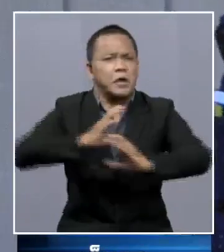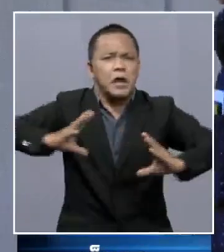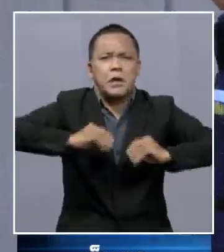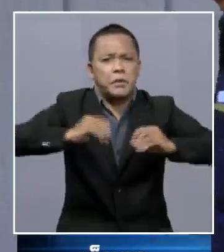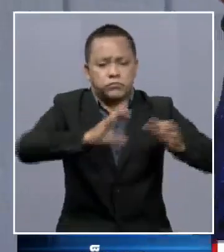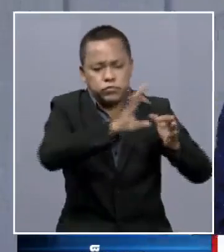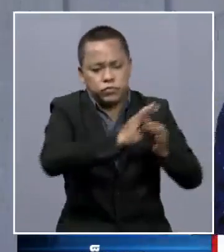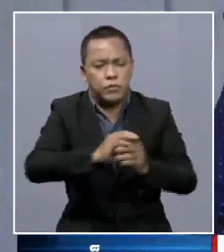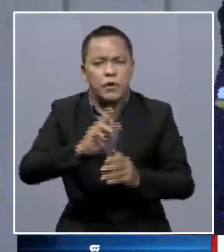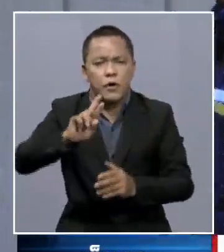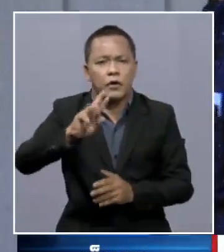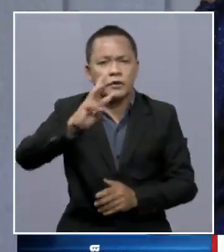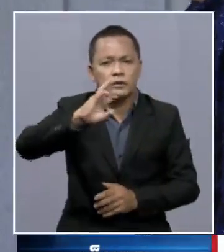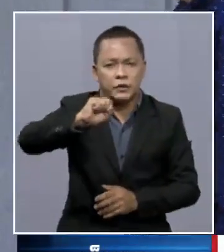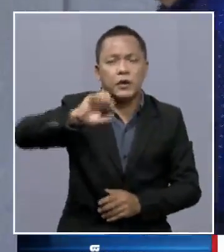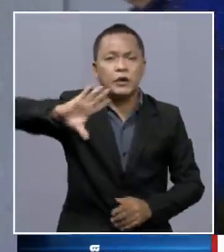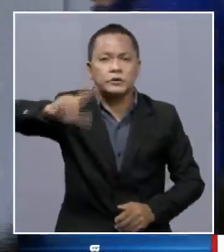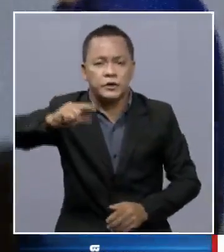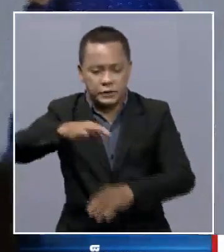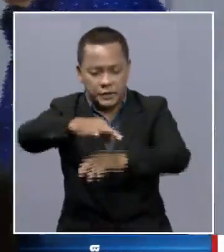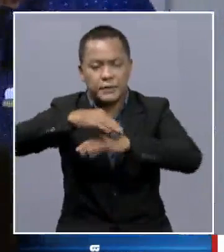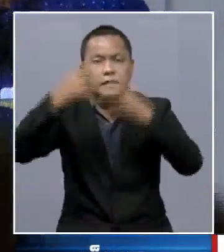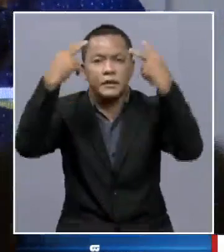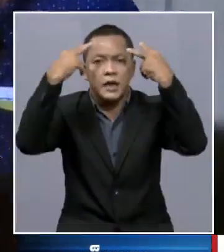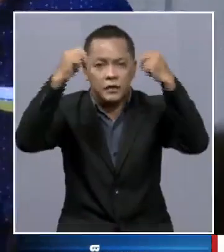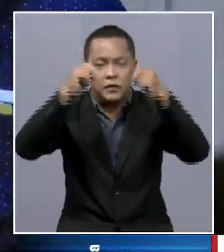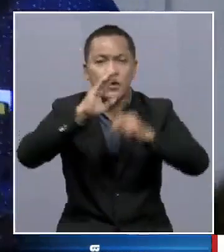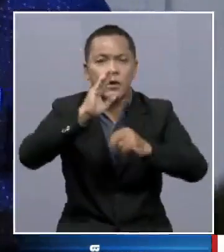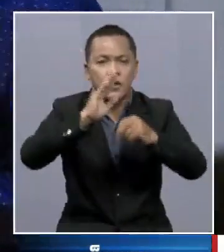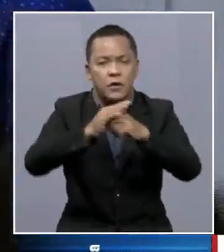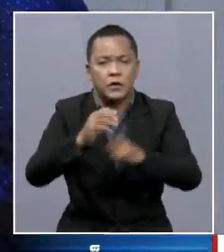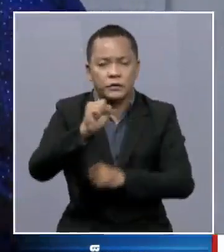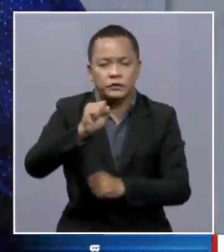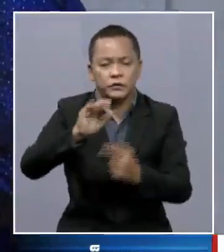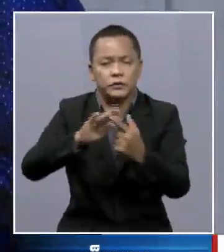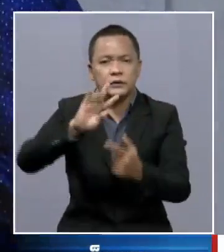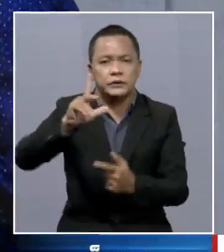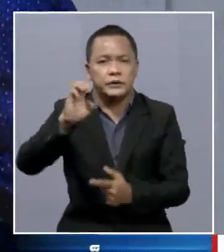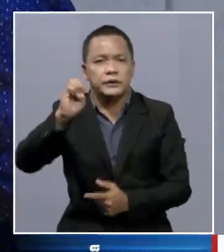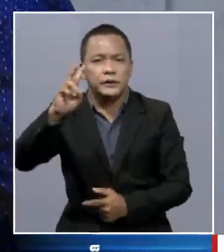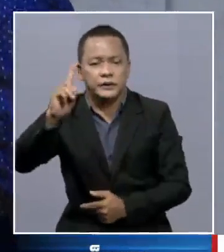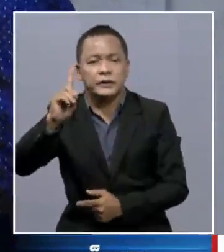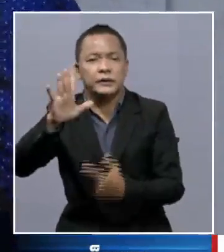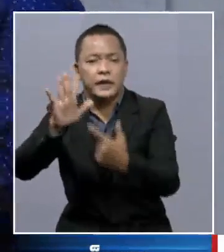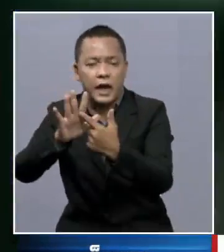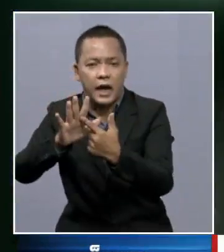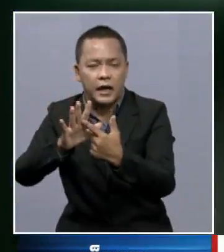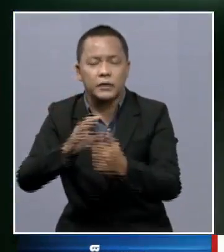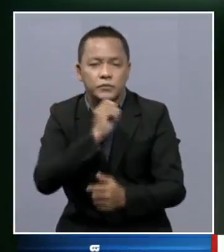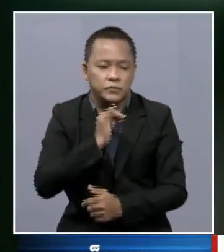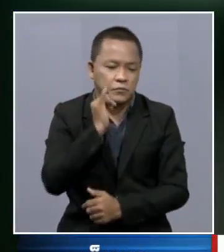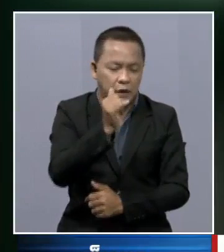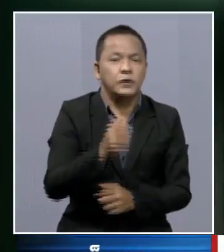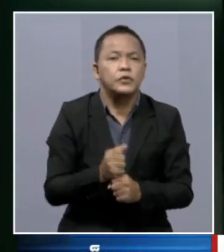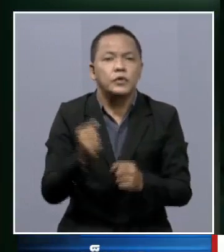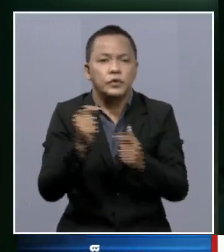สืบทอดอำนาจรอส.ช.แล้วกการดำรงตำแ่งนายกรฐมุตรีของผลเอกสูจินดาคล้าประยูนวิกจวกกระโนเข